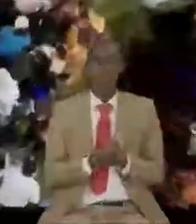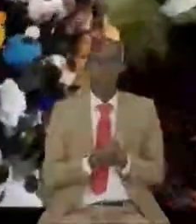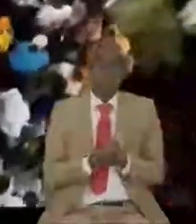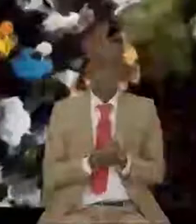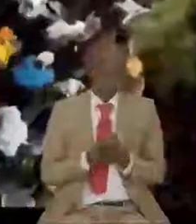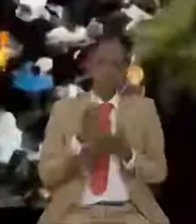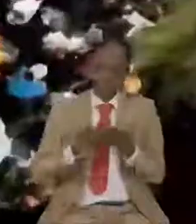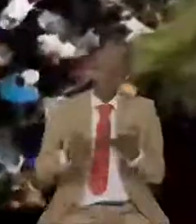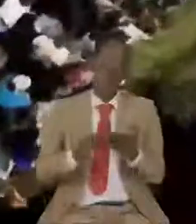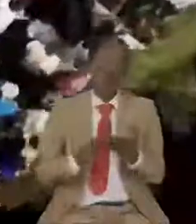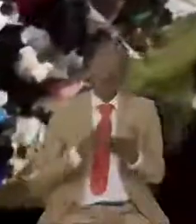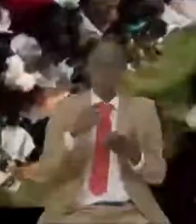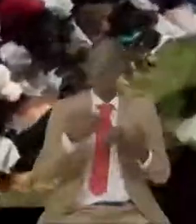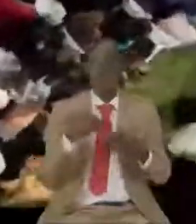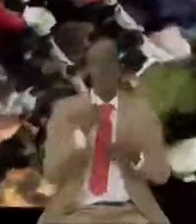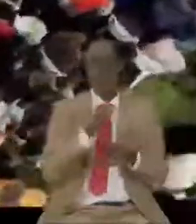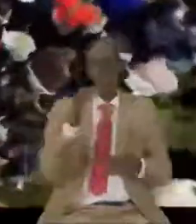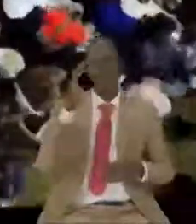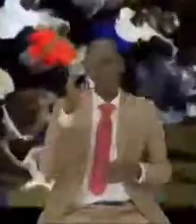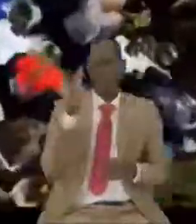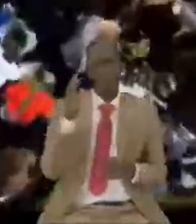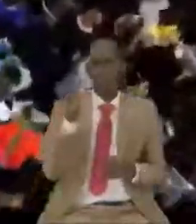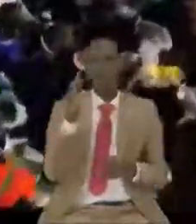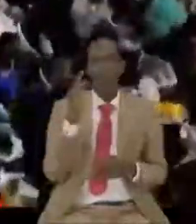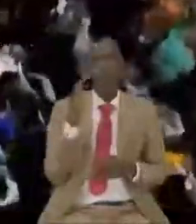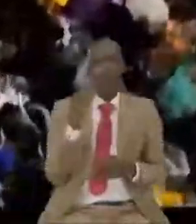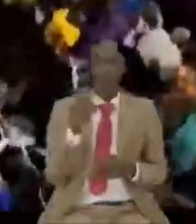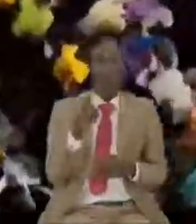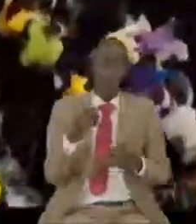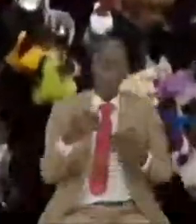témoignage. Examinez-vous, vous avez...